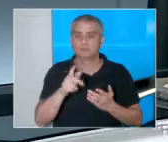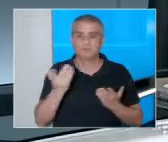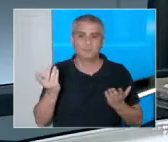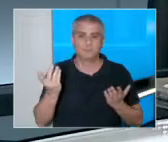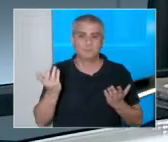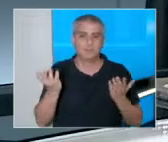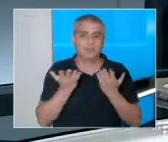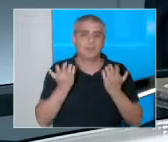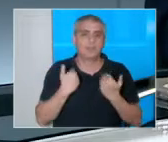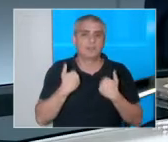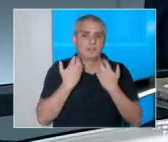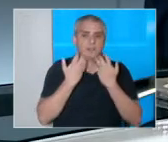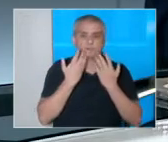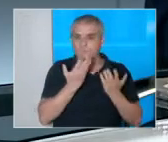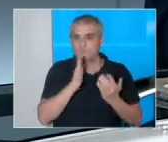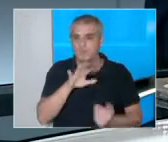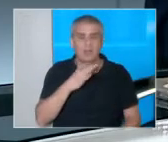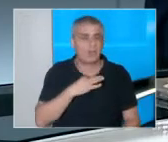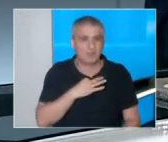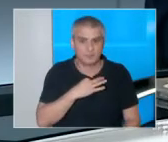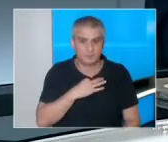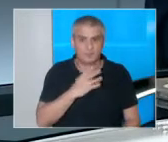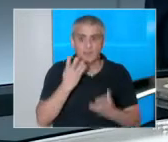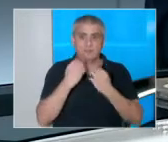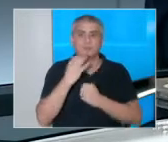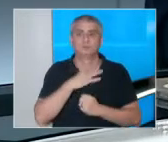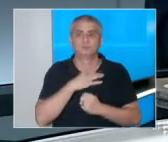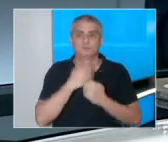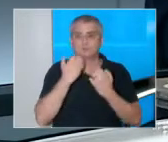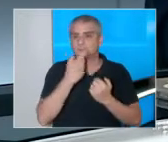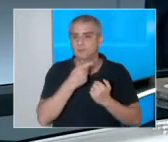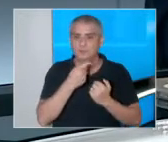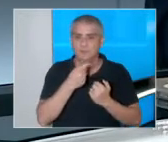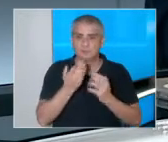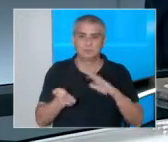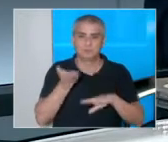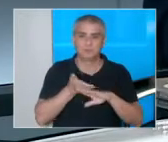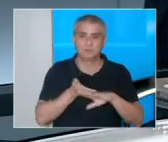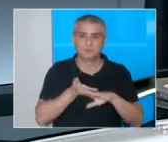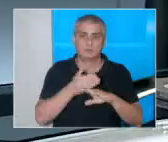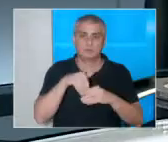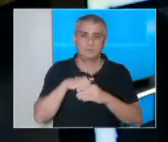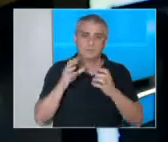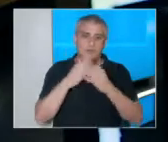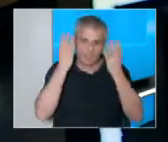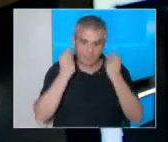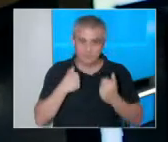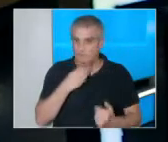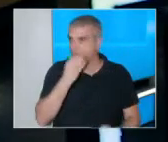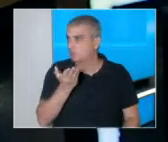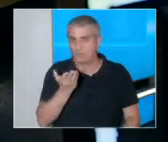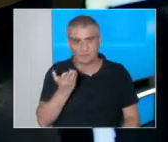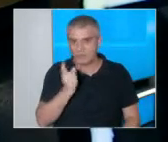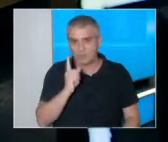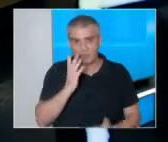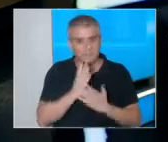אבל איך אנחנו מסבירים לילדים, למשפחות שלנו, את הסיפורים האלה שצצים בתוך החברה החרדית, ואני שואל אותך,